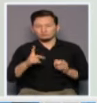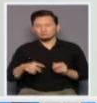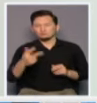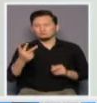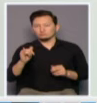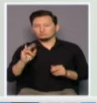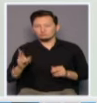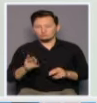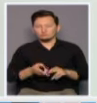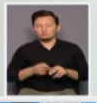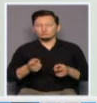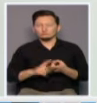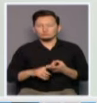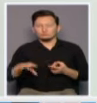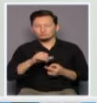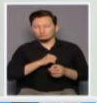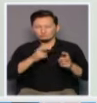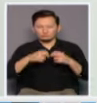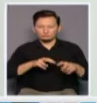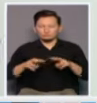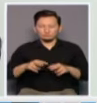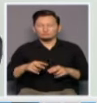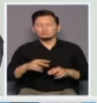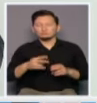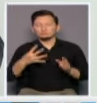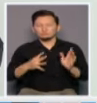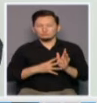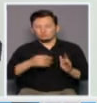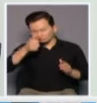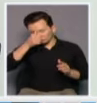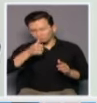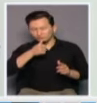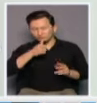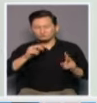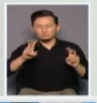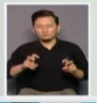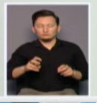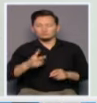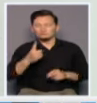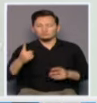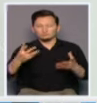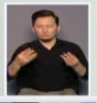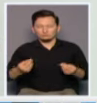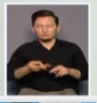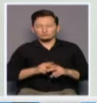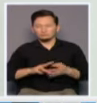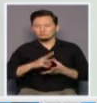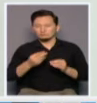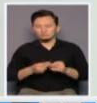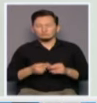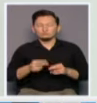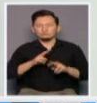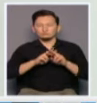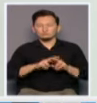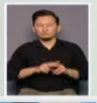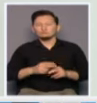УК с учетом содержания под стражей подсудимых 49 месяцев 21 дня и за расчет 1 день лишения свободы